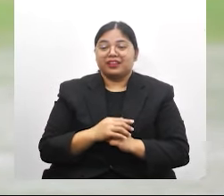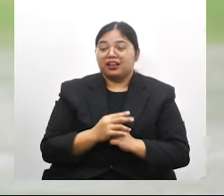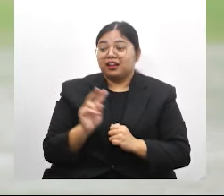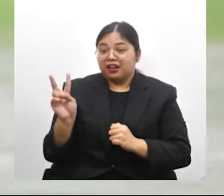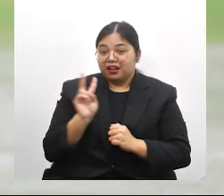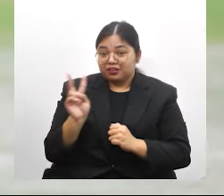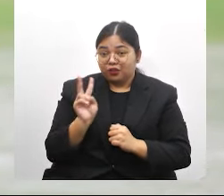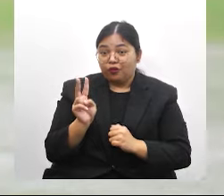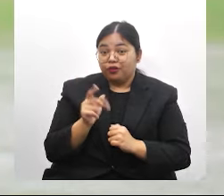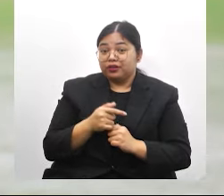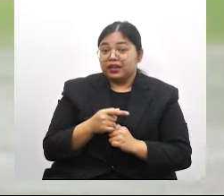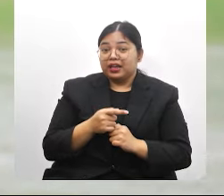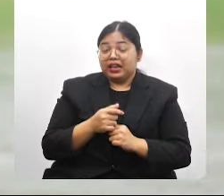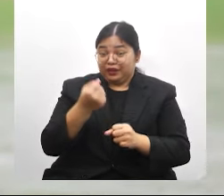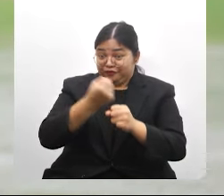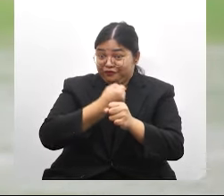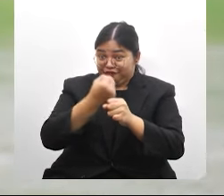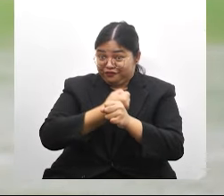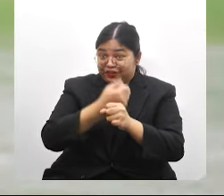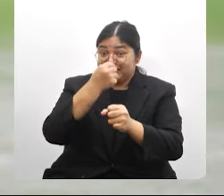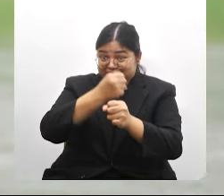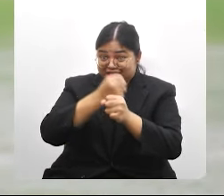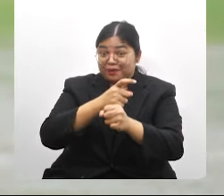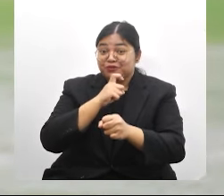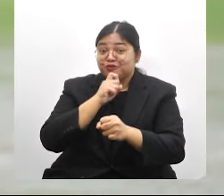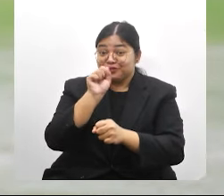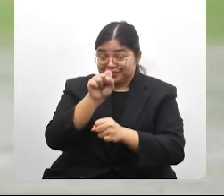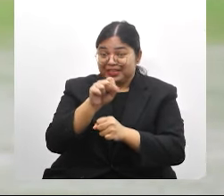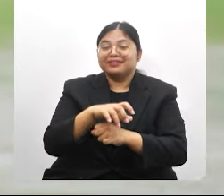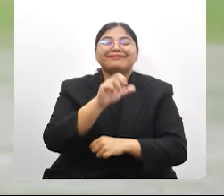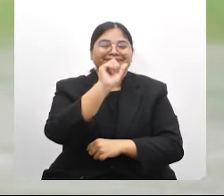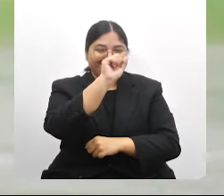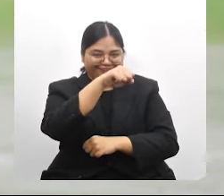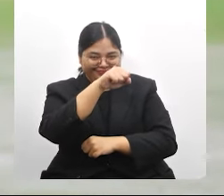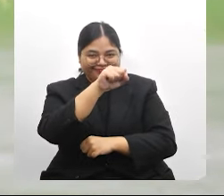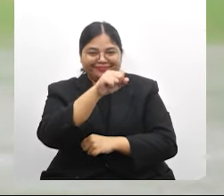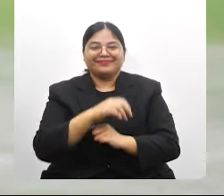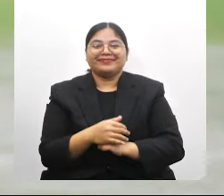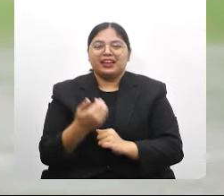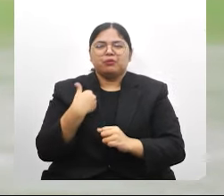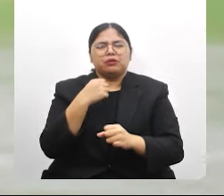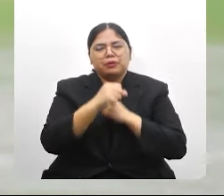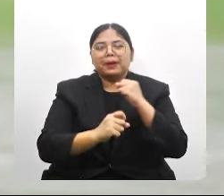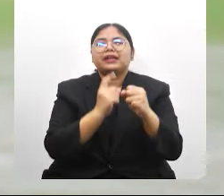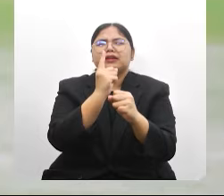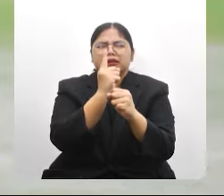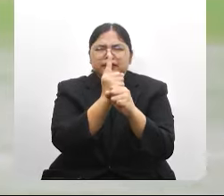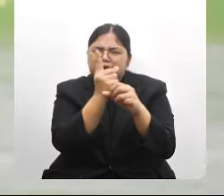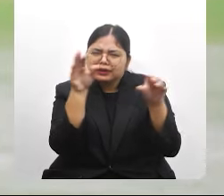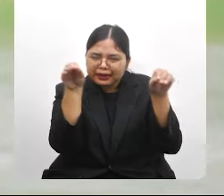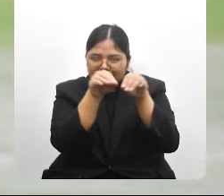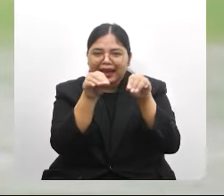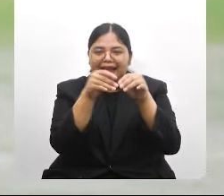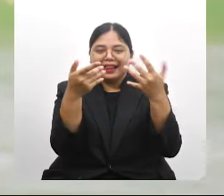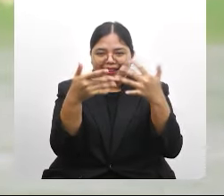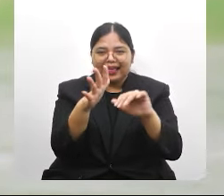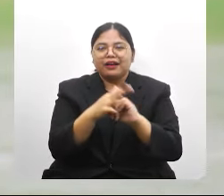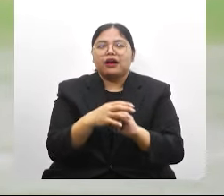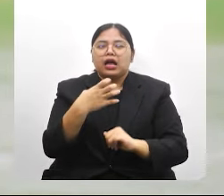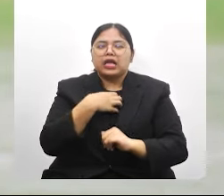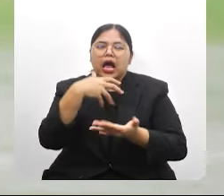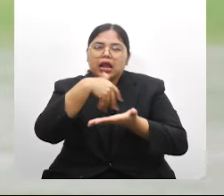ท่านเป็นแคทดี้ฝึกงานอยู่ที่นี่ใช่มั้ยคะครับฝึกงานอยู่ที่นี่ก็เกือบจะปีแล้วครับเกือบจะปีแล้วเนาะพี่อยากให้น้อง